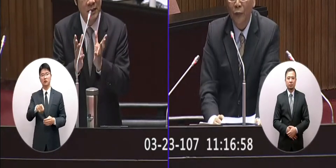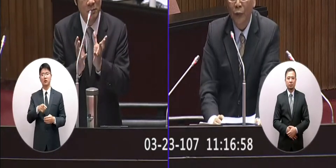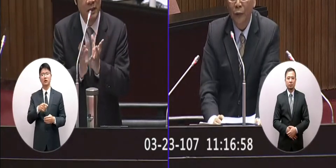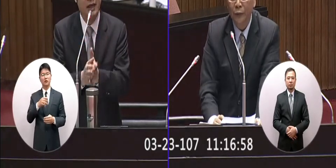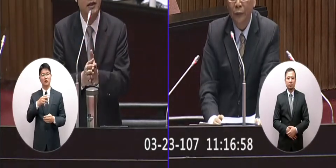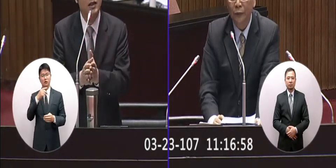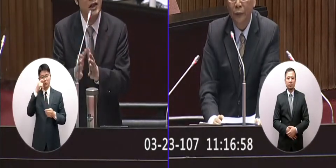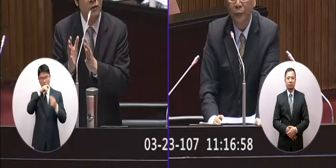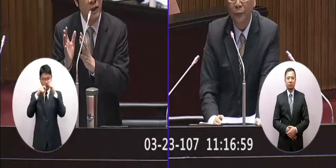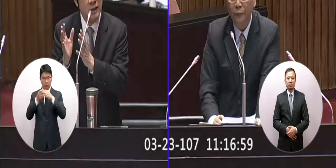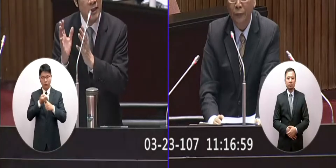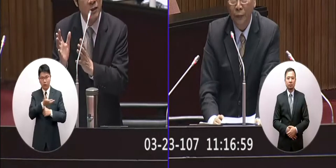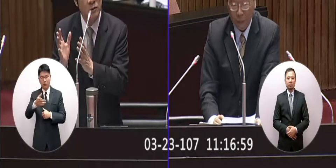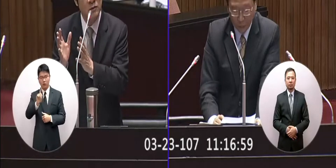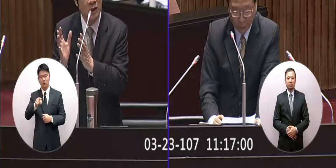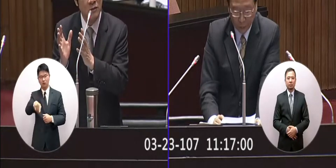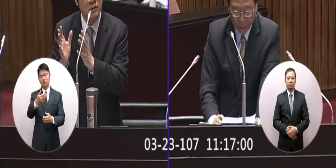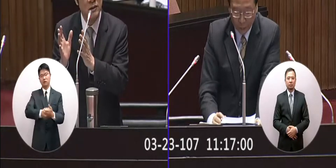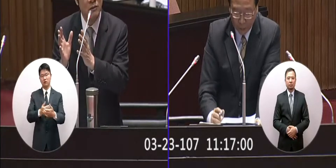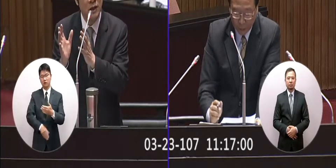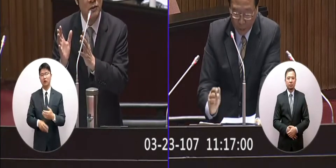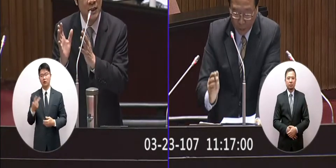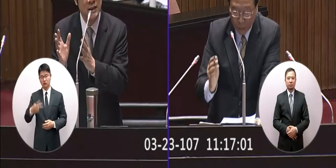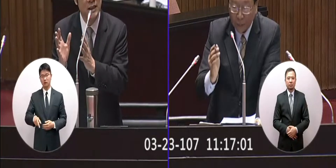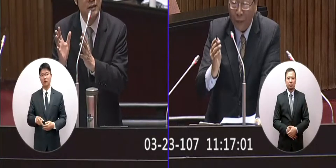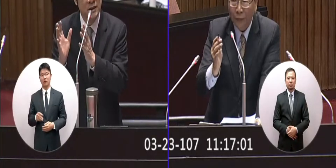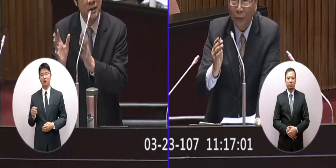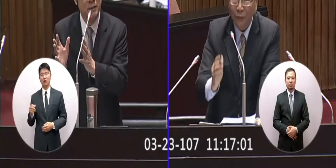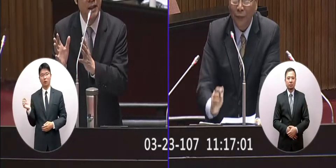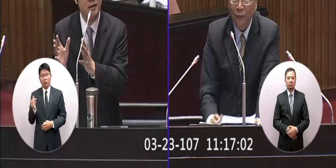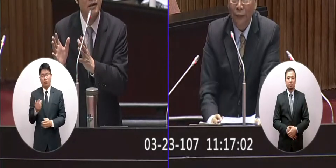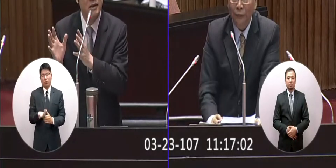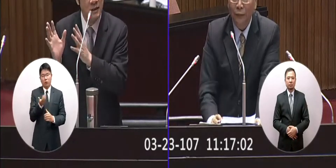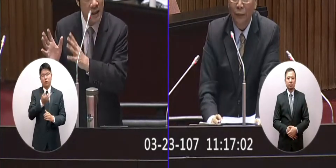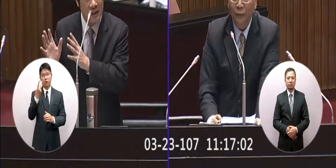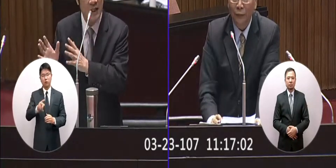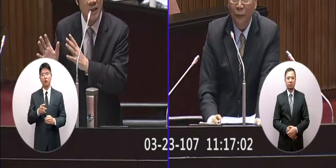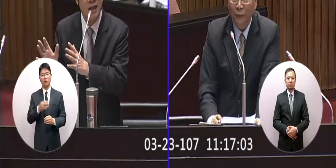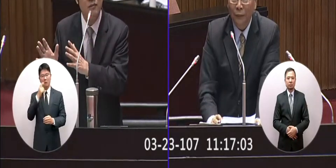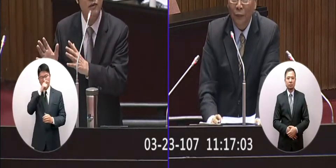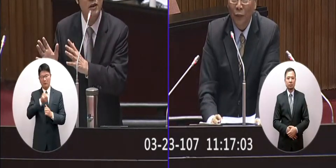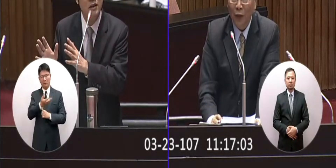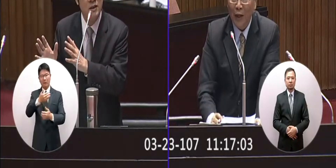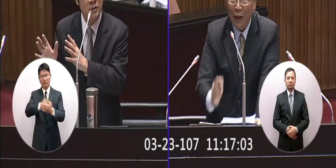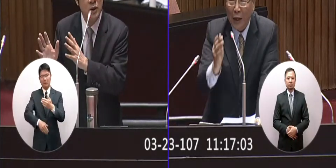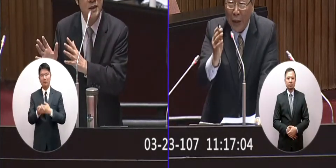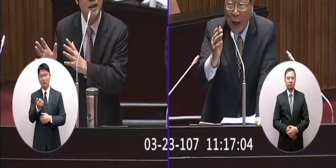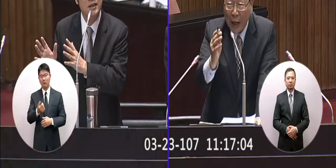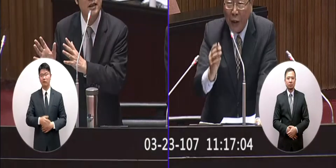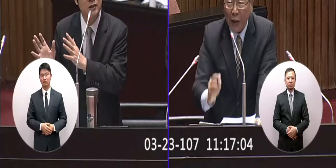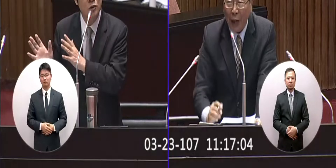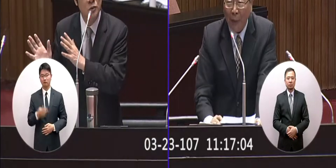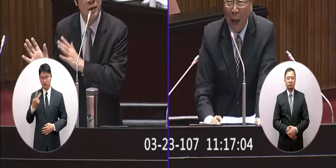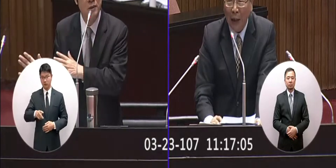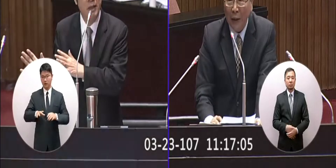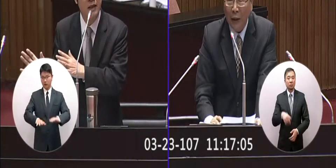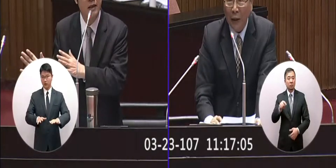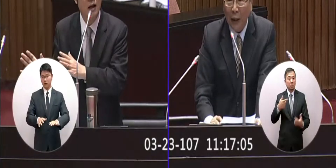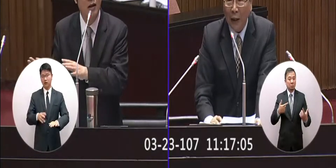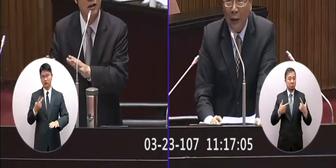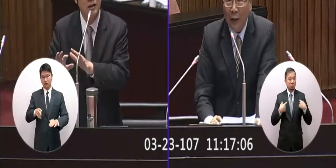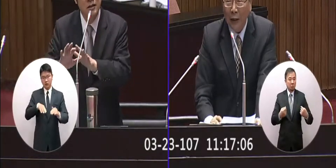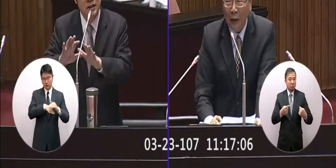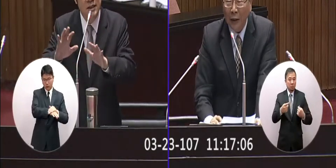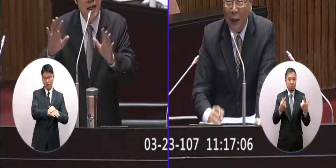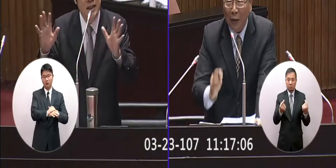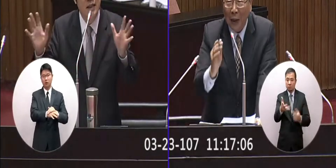成分的这个煤，另外呢，再用超临界的设备，再加上 最先进的储物设备，